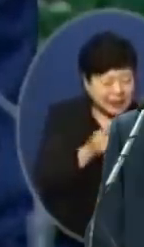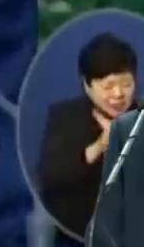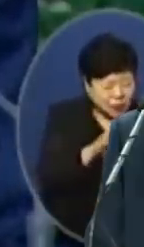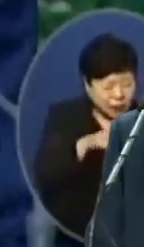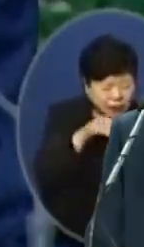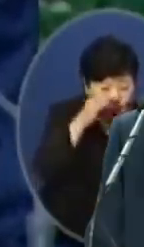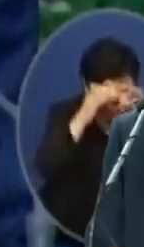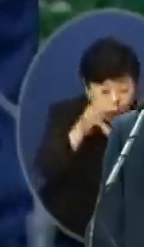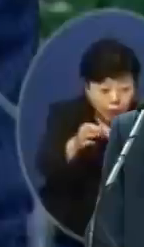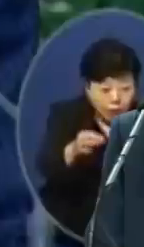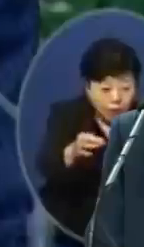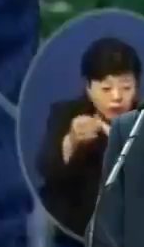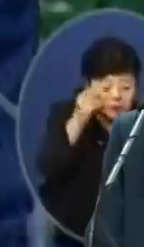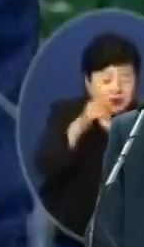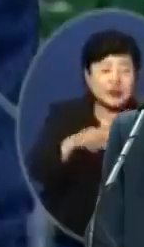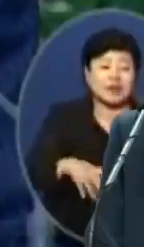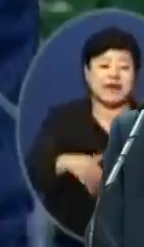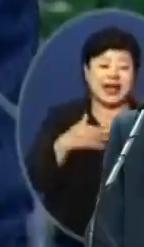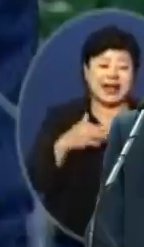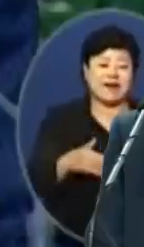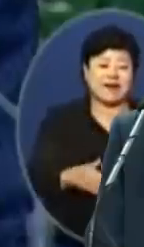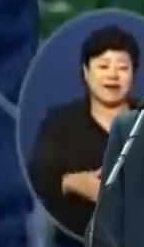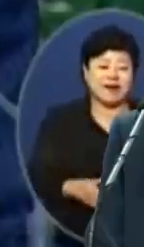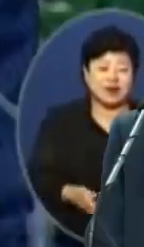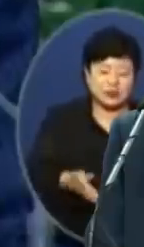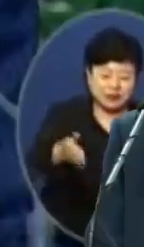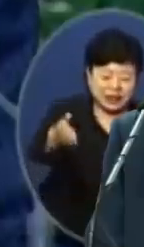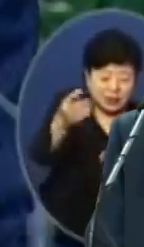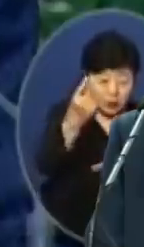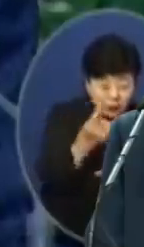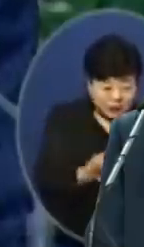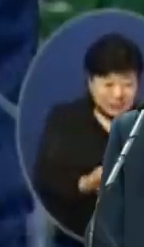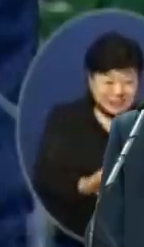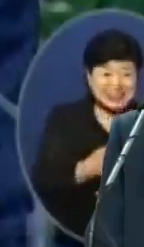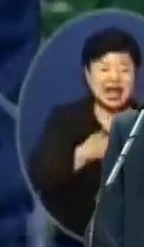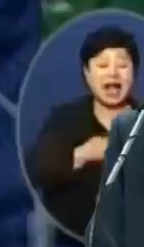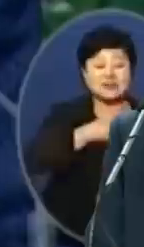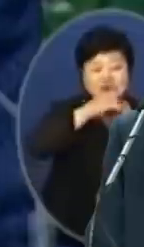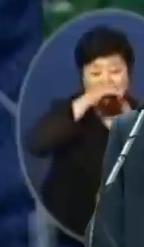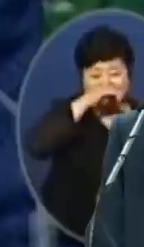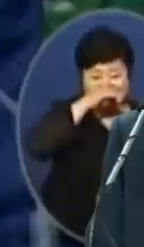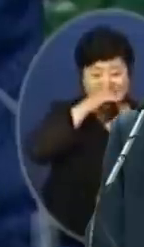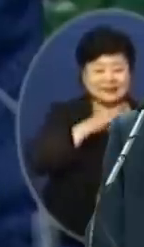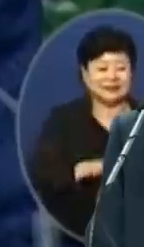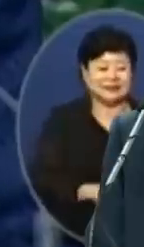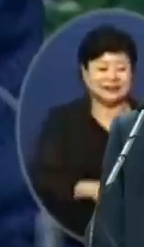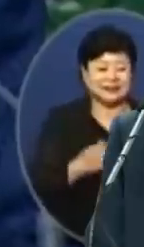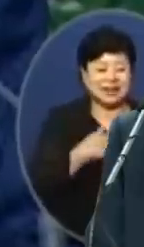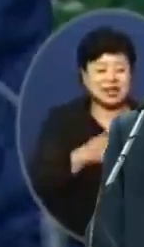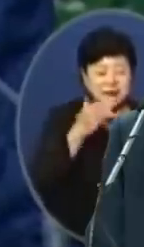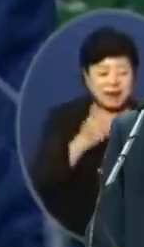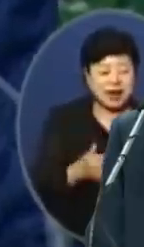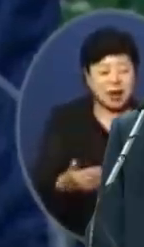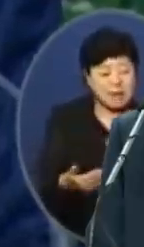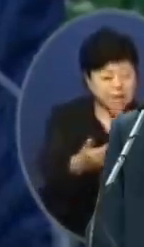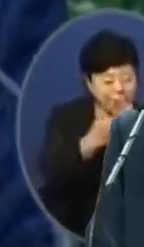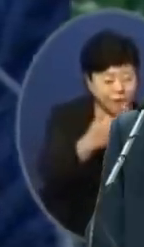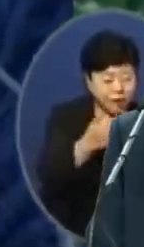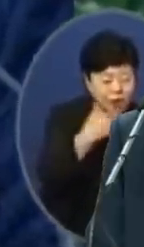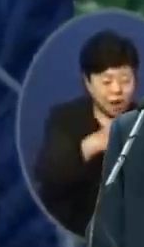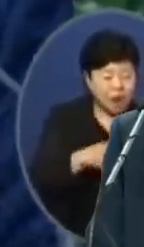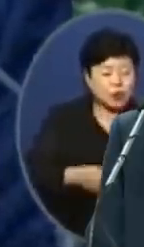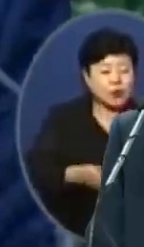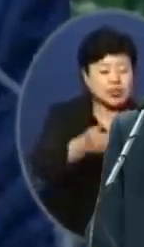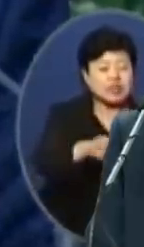환경을 바라보면 성령 바람이 어느 쪽으로 부는지 볼 수 있는 것입니다. 안 가야 될 것은 막아버리고 갈 곳은